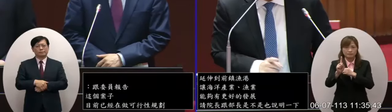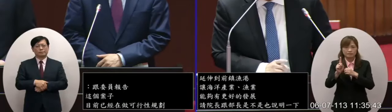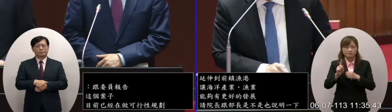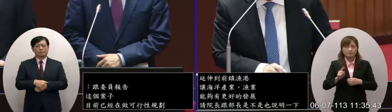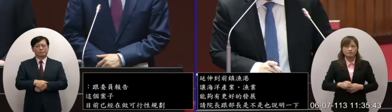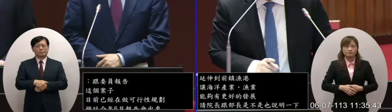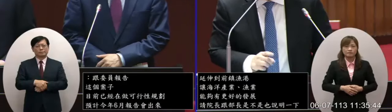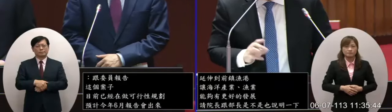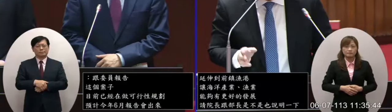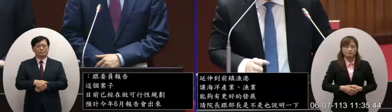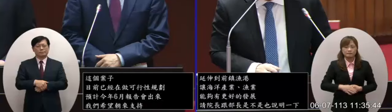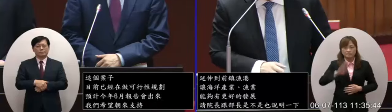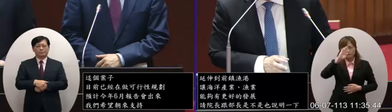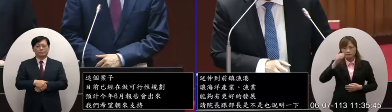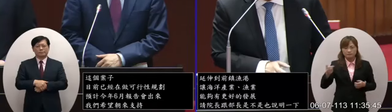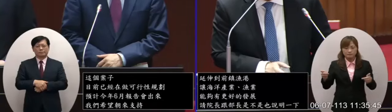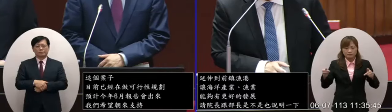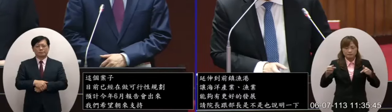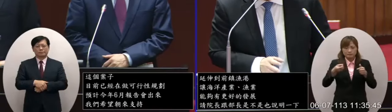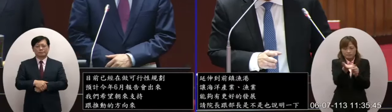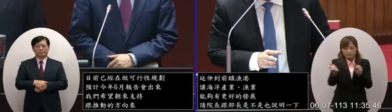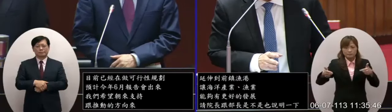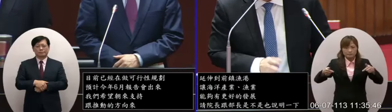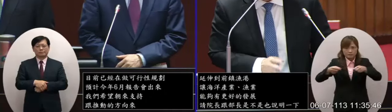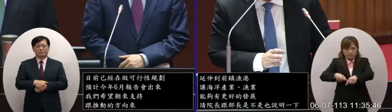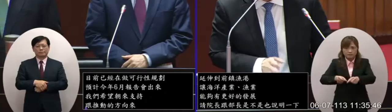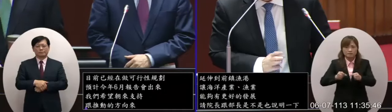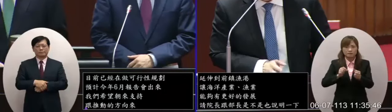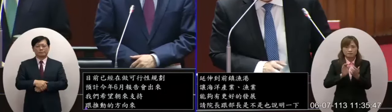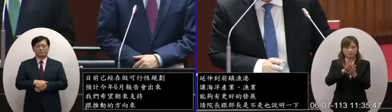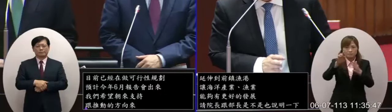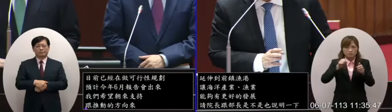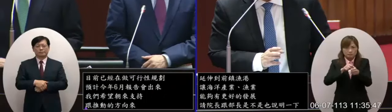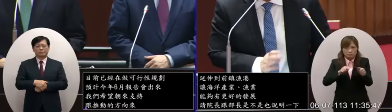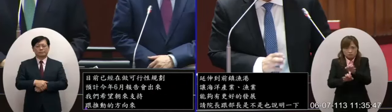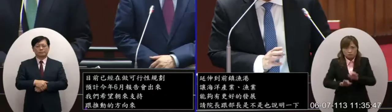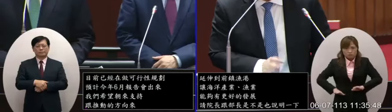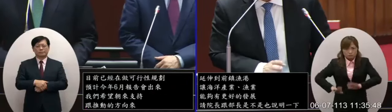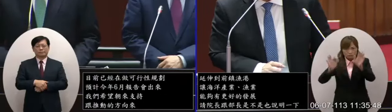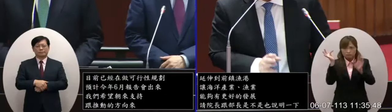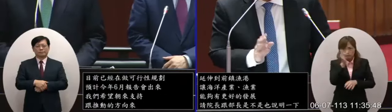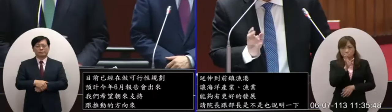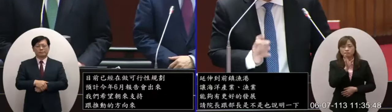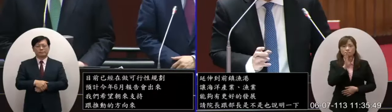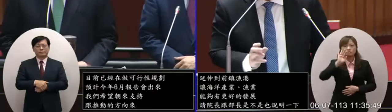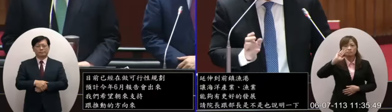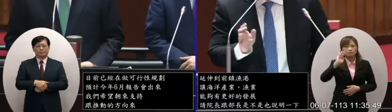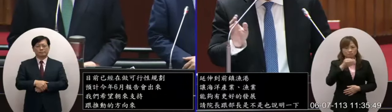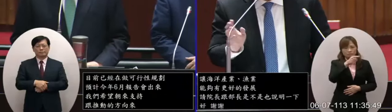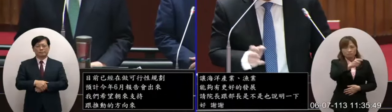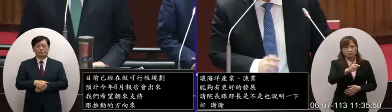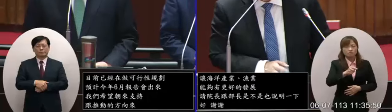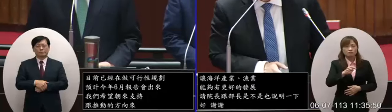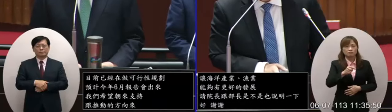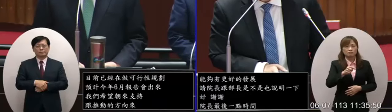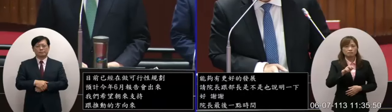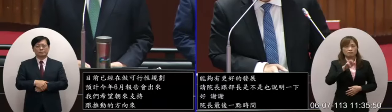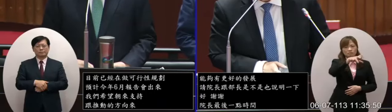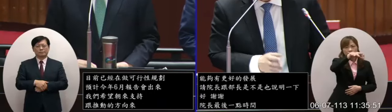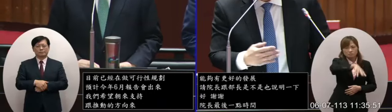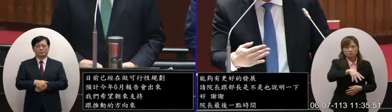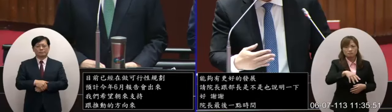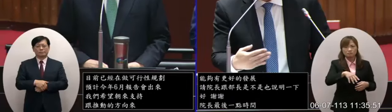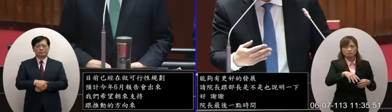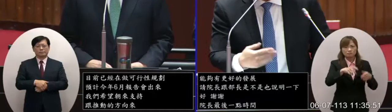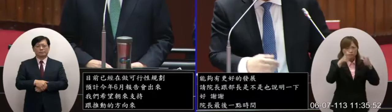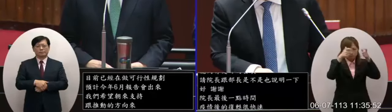疫情后的复苏很快速啊，但是高雄这一块的机场航班航点的恢复期相当慢，我也希望院长跟部长能够大力来督促了，